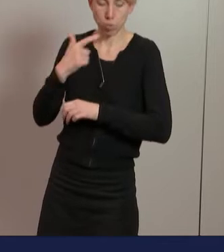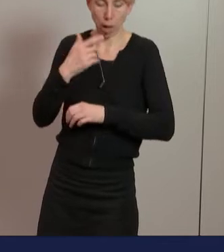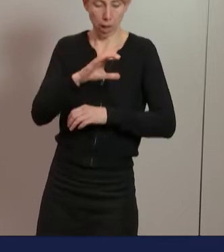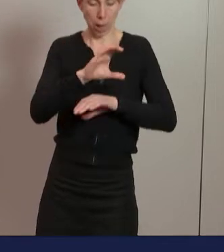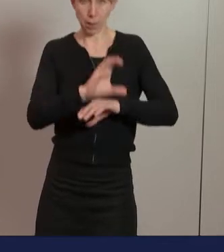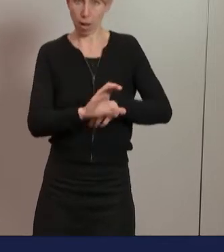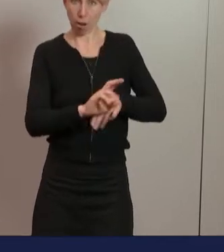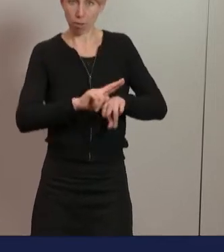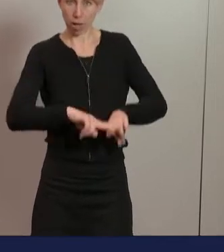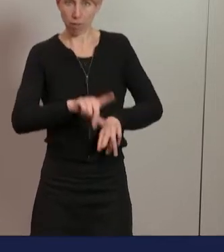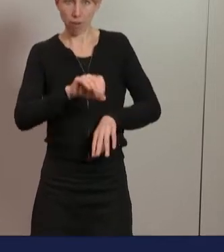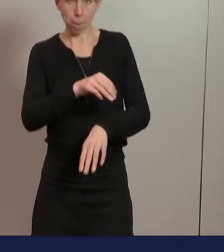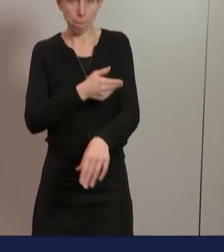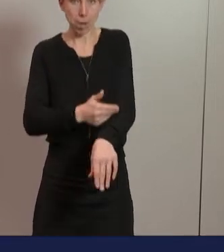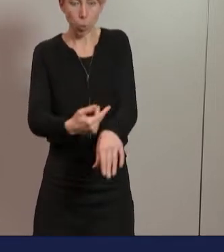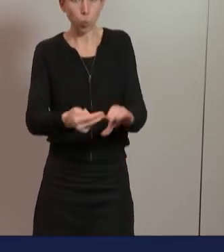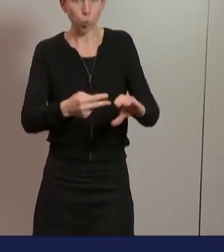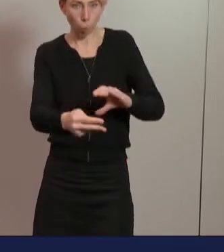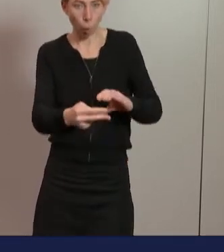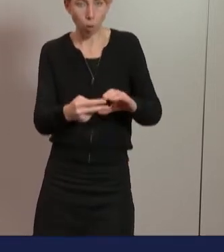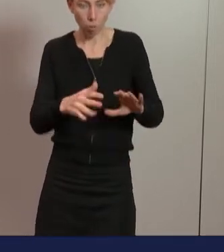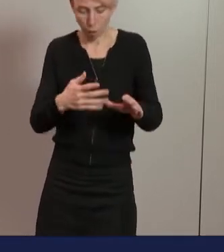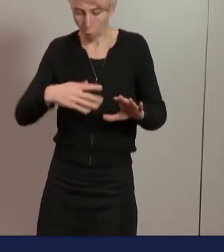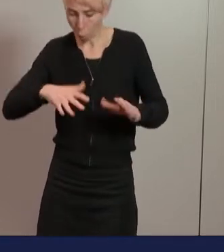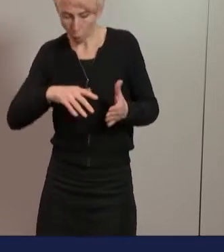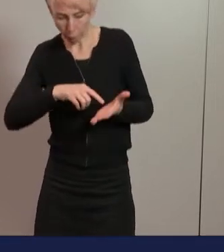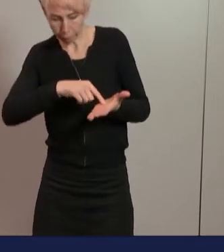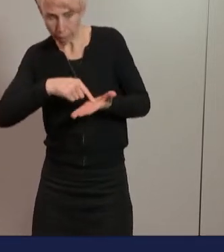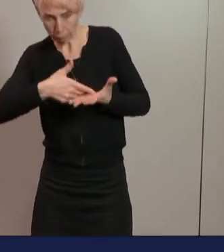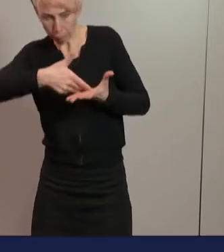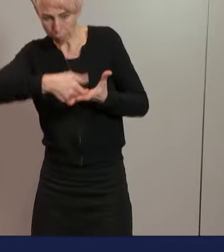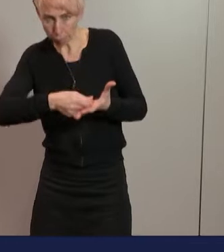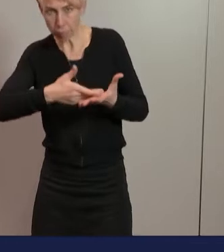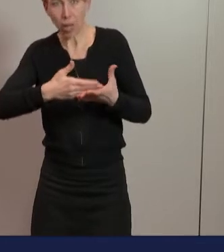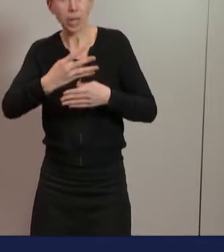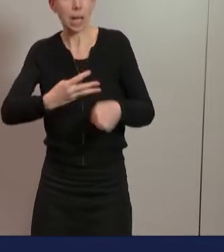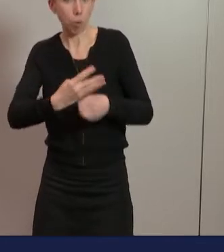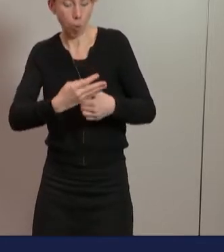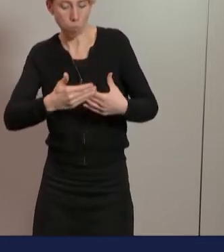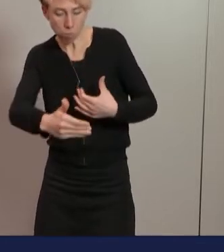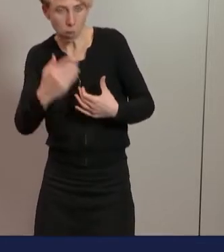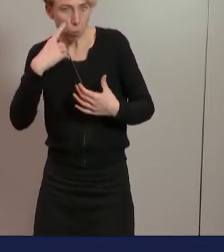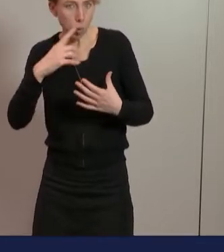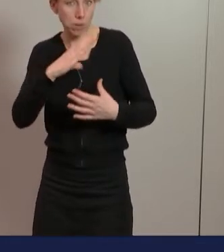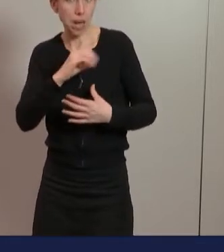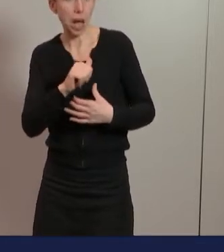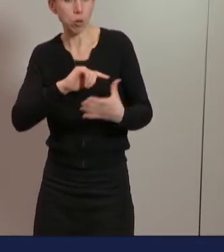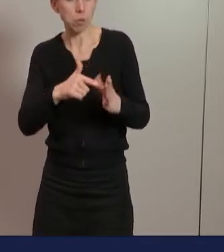d'euros. La capacité de désendettement, elle, est estimée à 4 ans pour la projection du CA